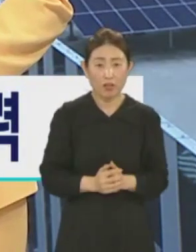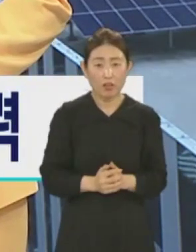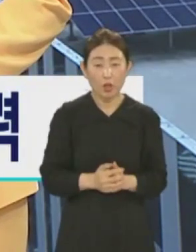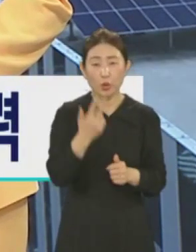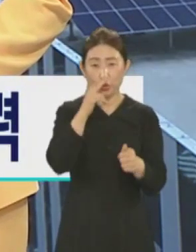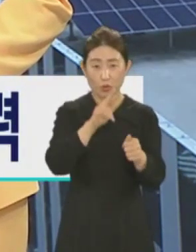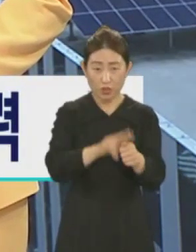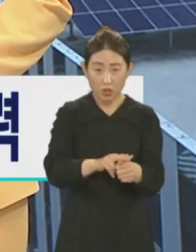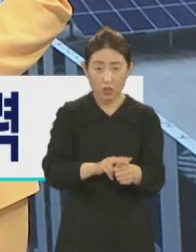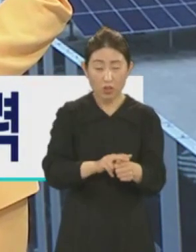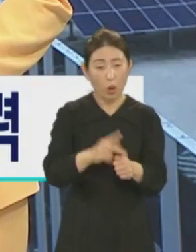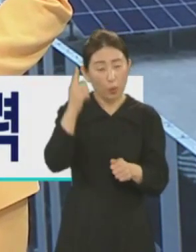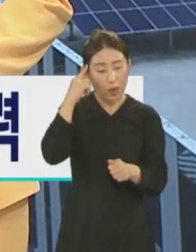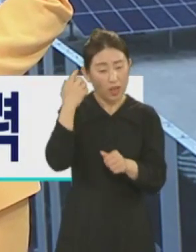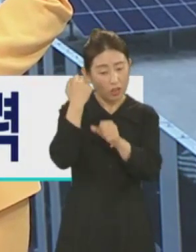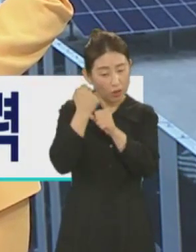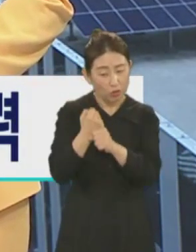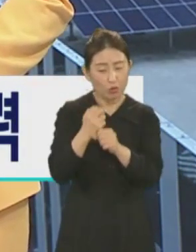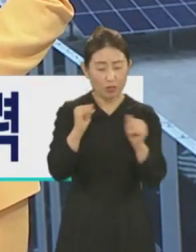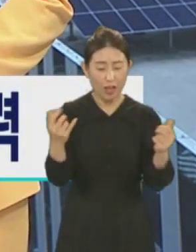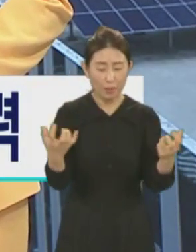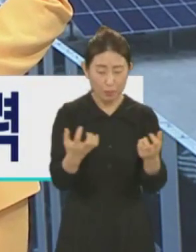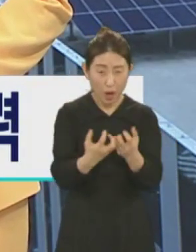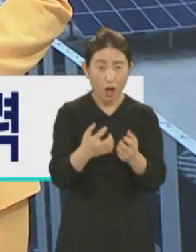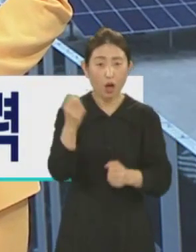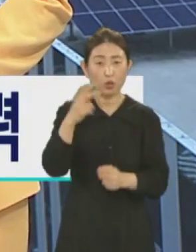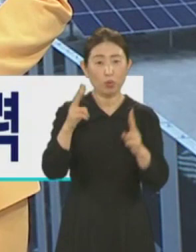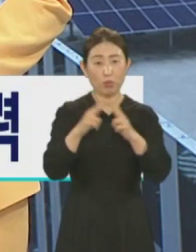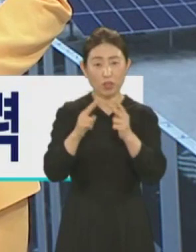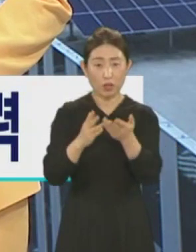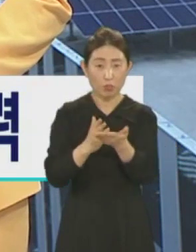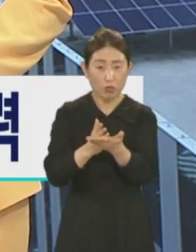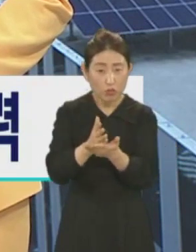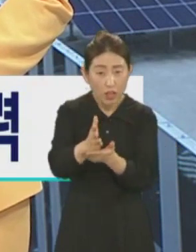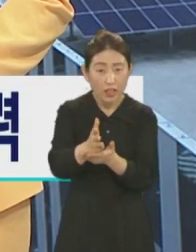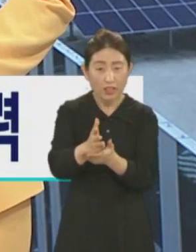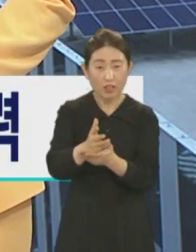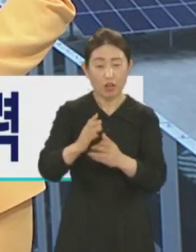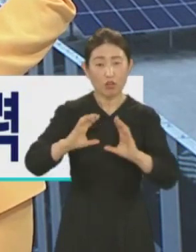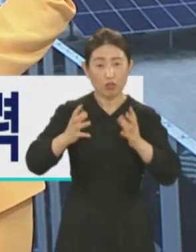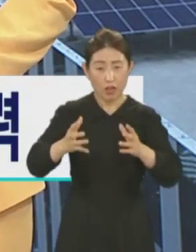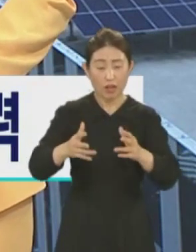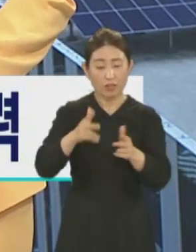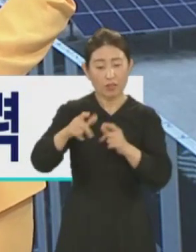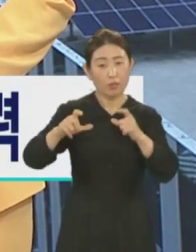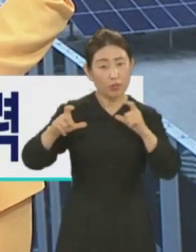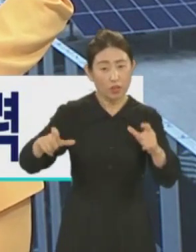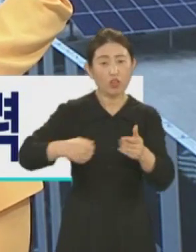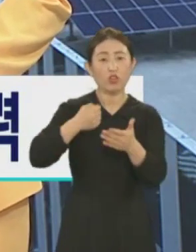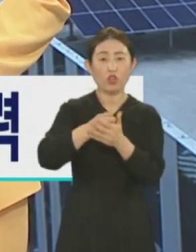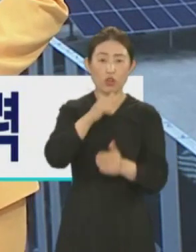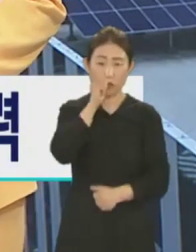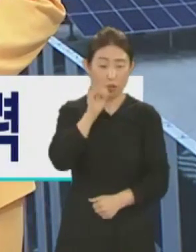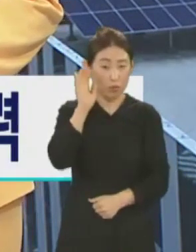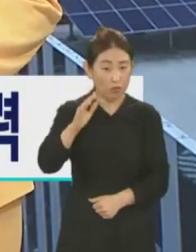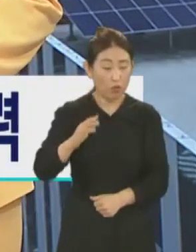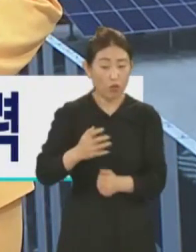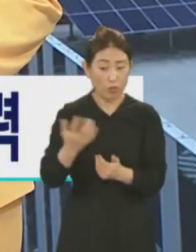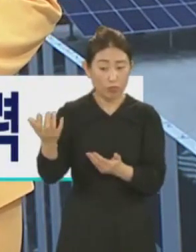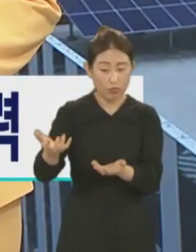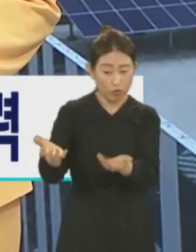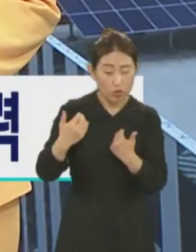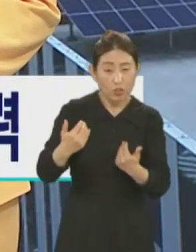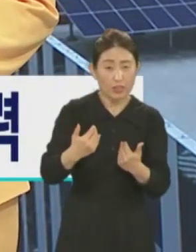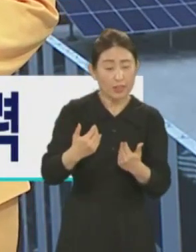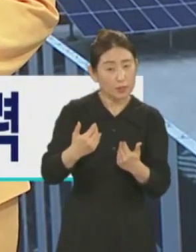최고의 연구 역량과 기반시설을 갖춘 데다 반도체 분야에서 유일한 국가산단을 유치한만큼 충분히 가능성이 높다는